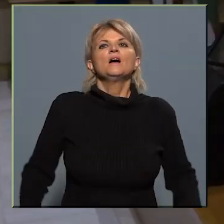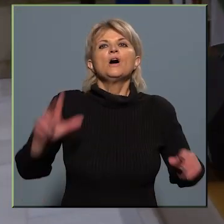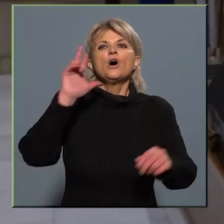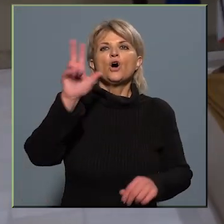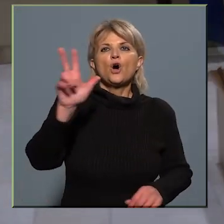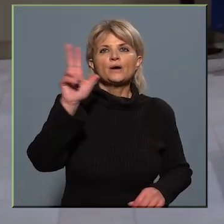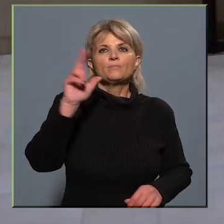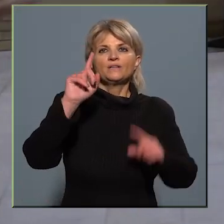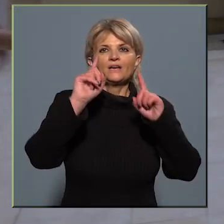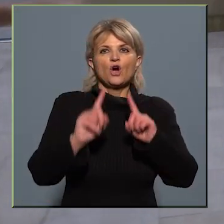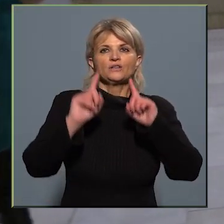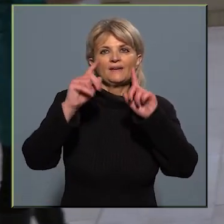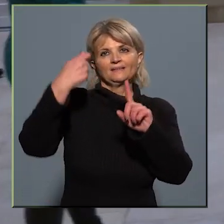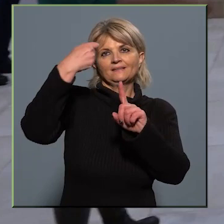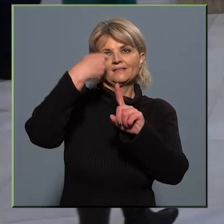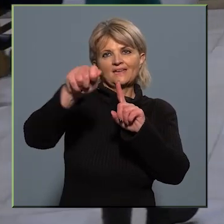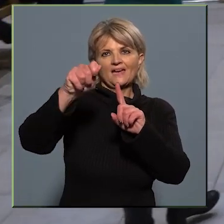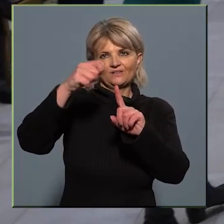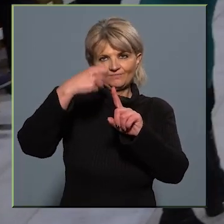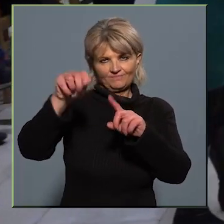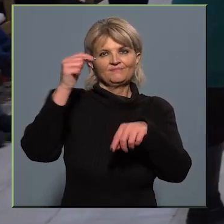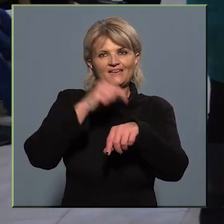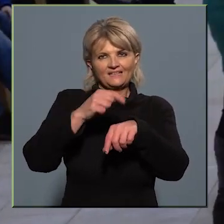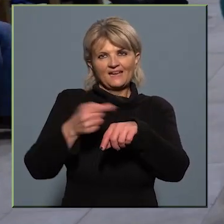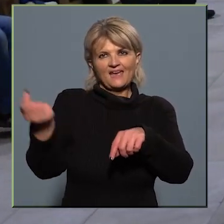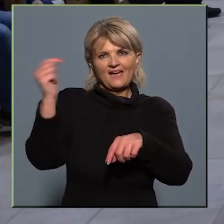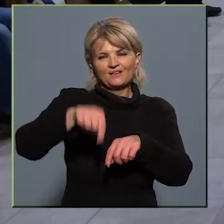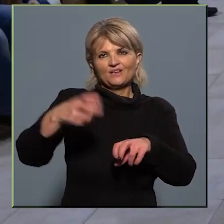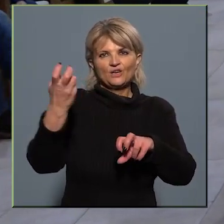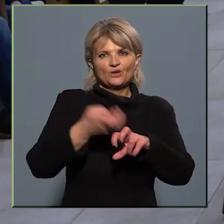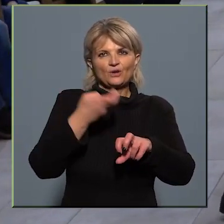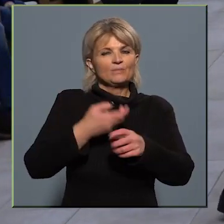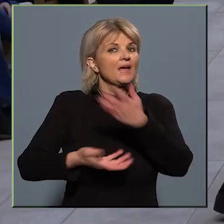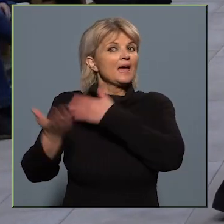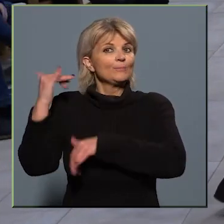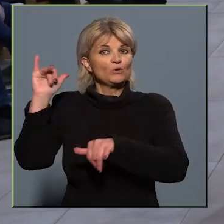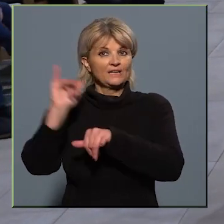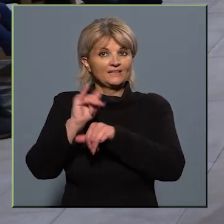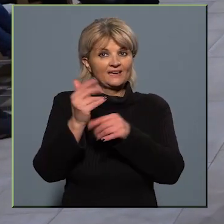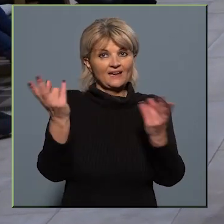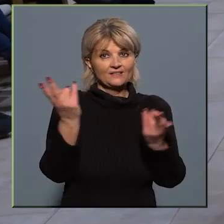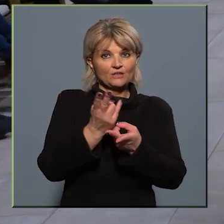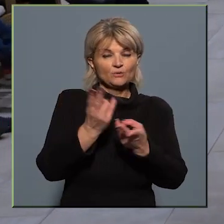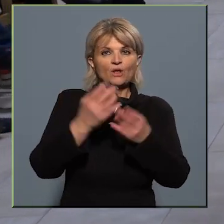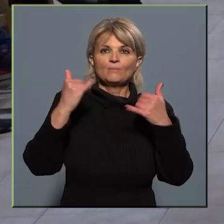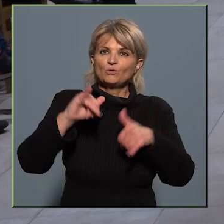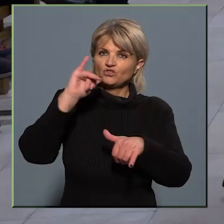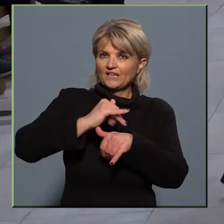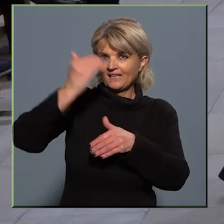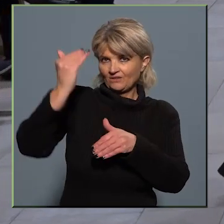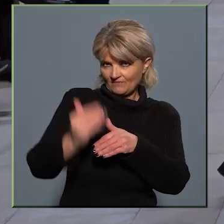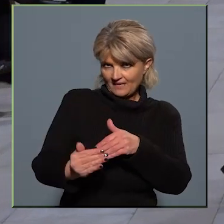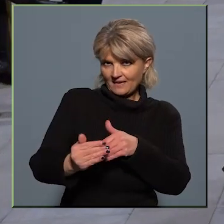A harmadik adventi gyertya meggyújtásának az ideje is eljött. Kőbányán az elmúlt hetekhez hasonlóan most hétvégén is